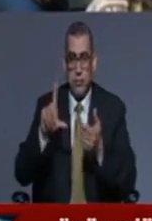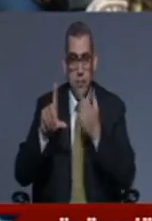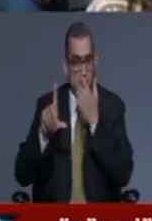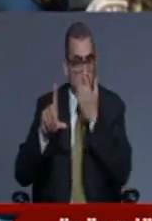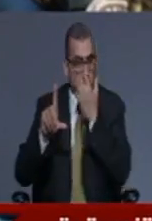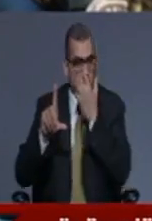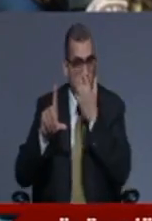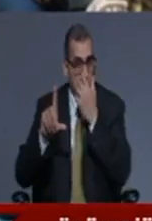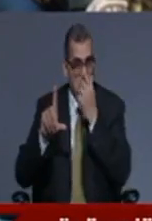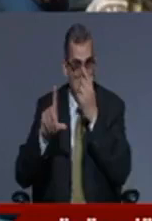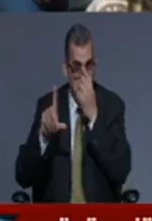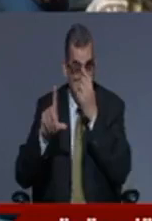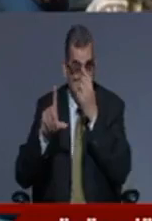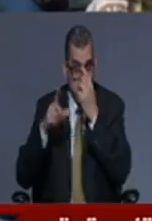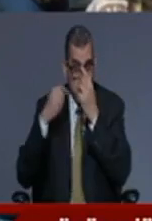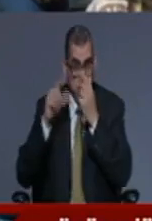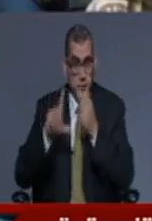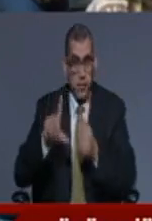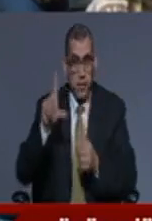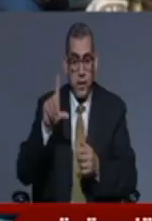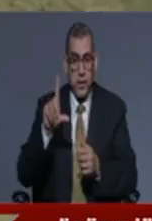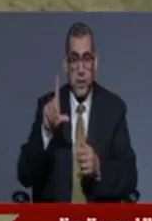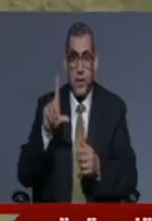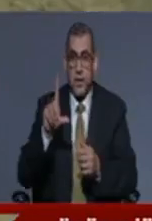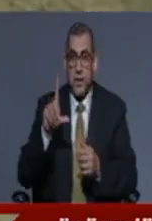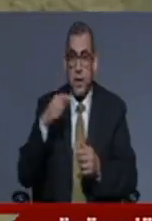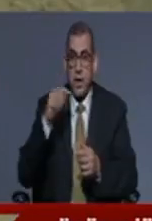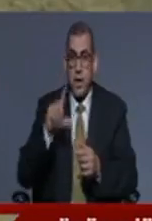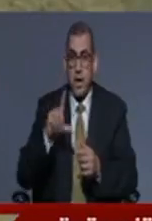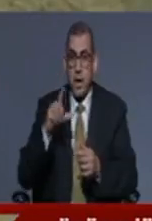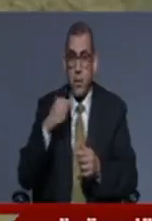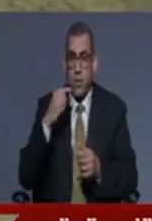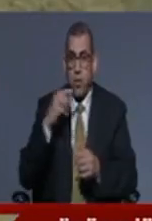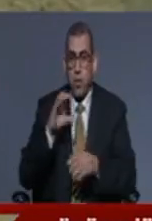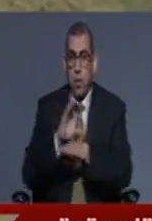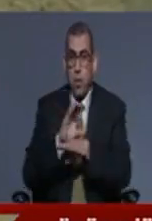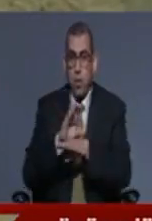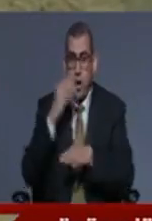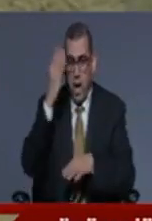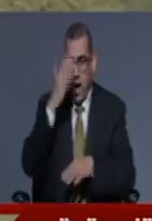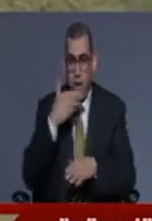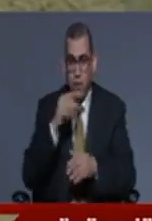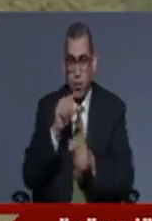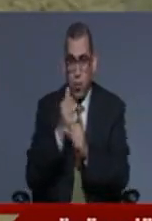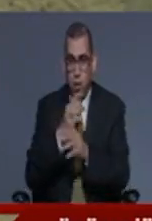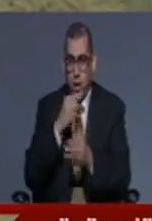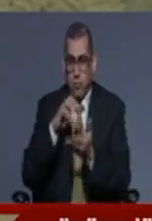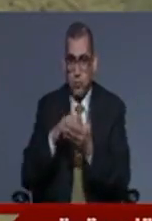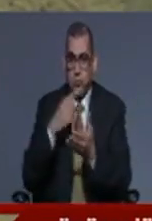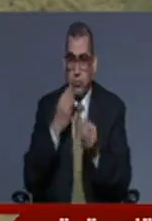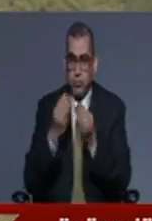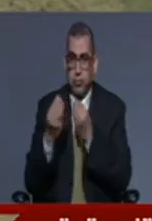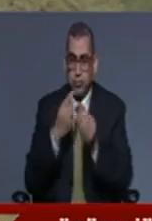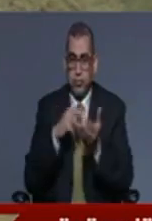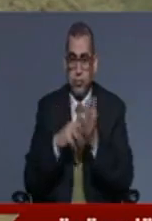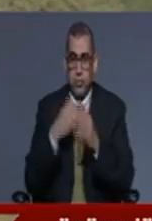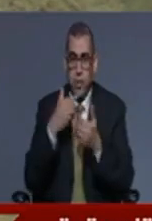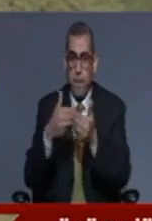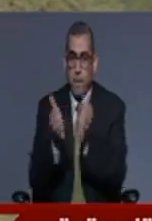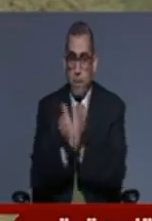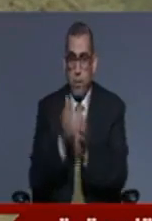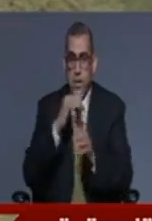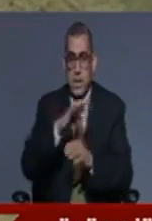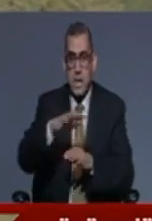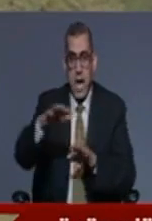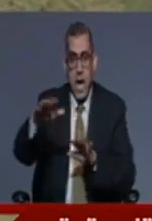السيد فيليكس أنطونيو رئيس جمهورية الكونغو الديمقراطية، وأيضا مجموعة الساحل